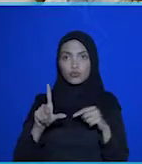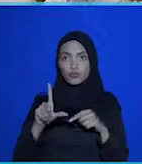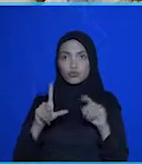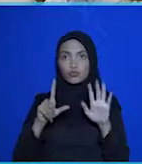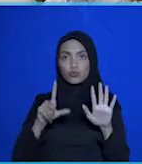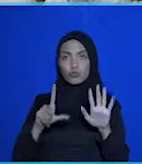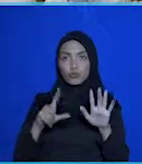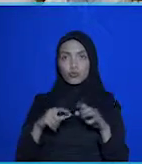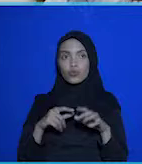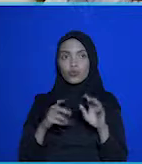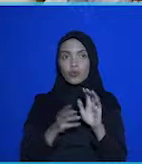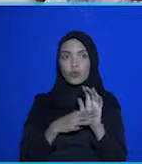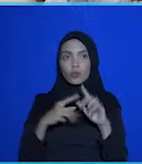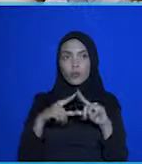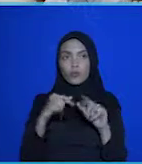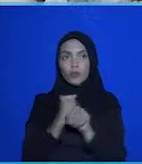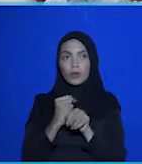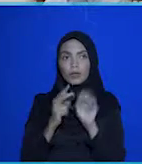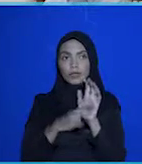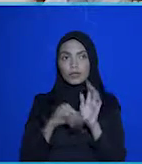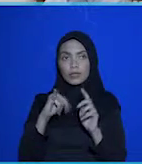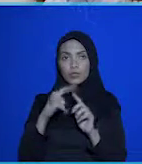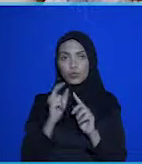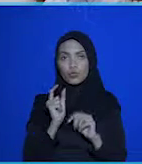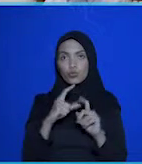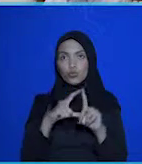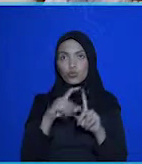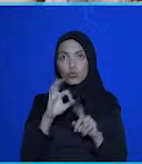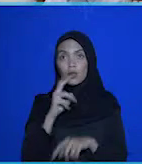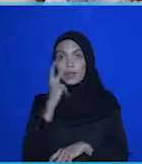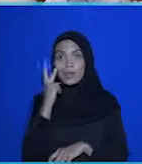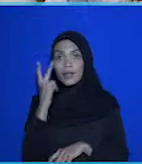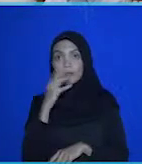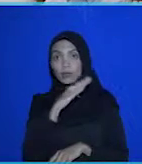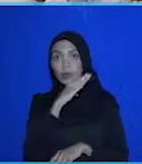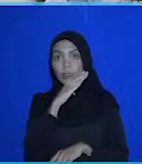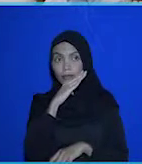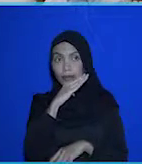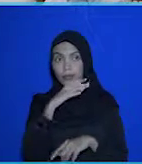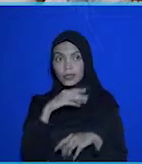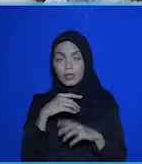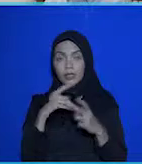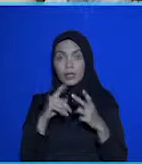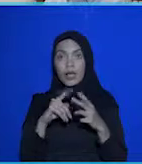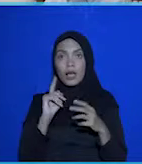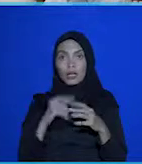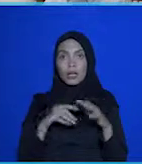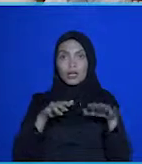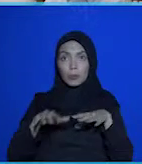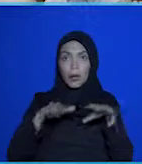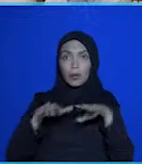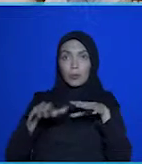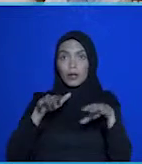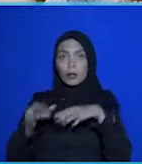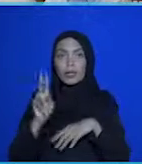jadi berikutnya yang pertama magnitudonya 7, ini jadi yang kuning ini, dan diikuti